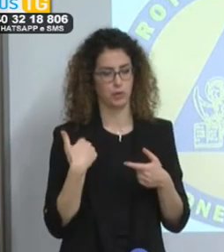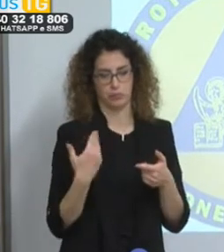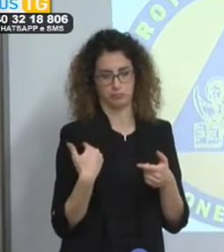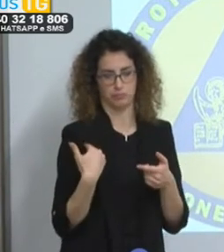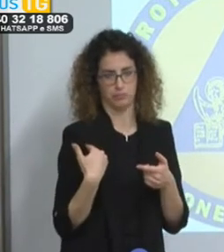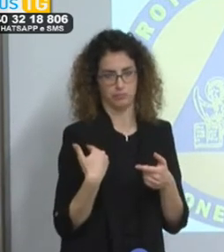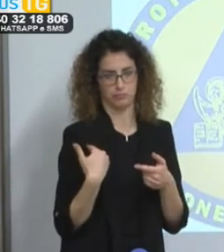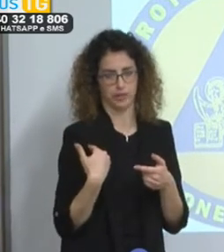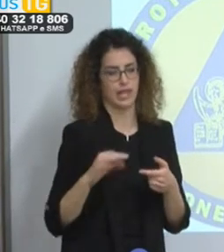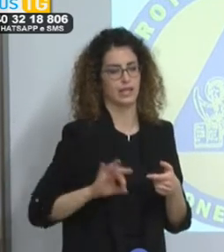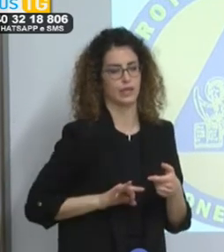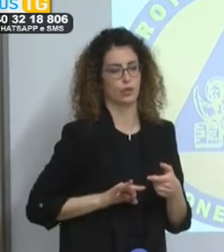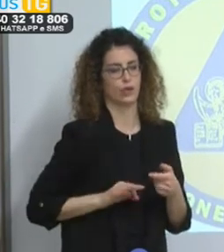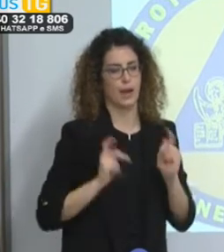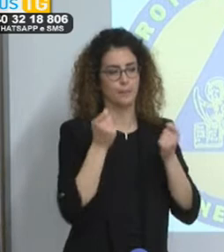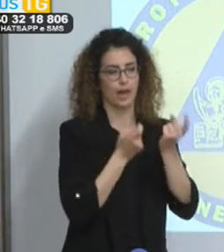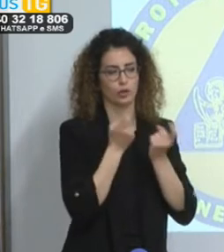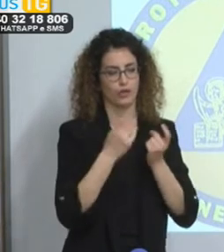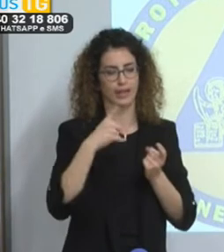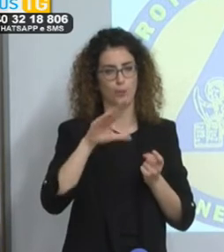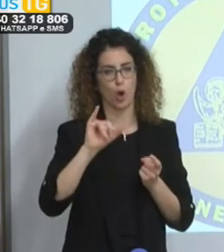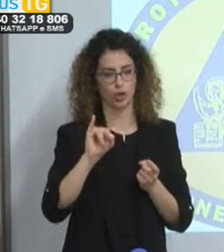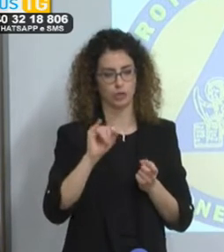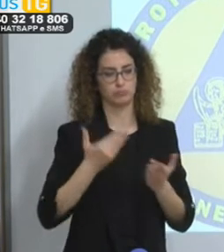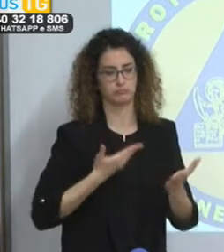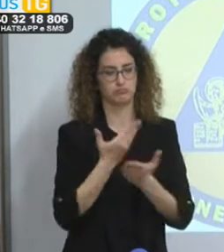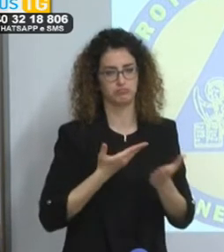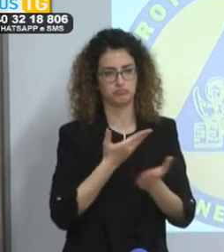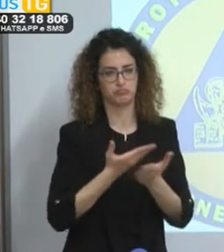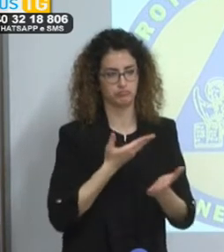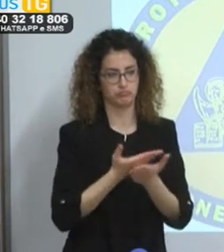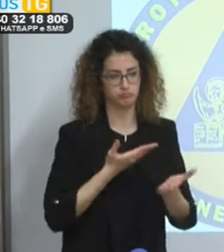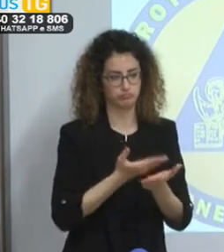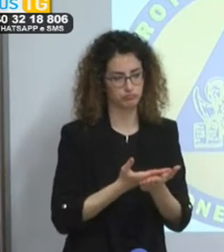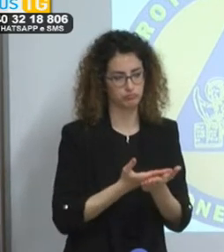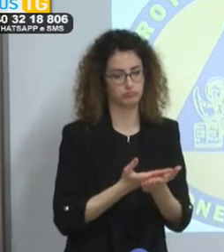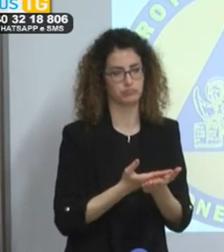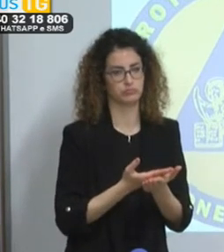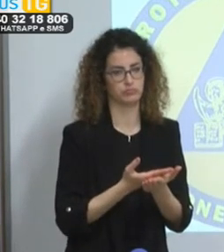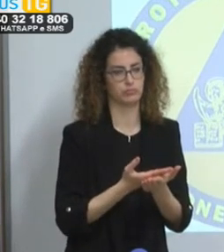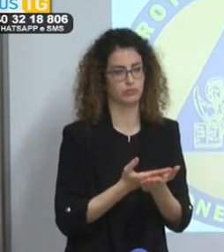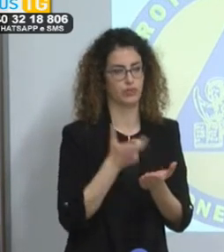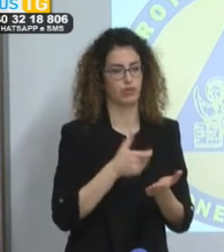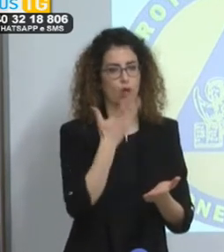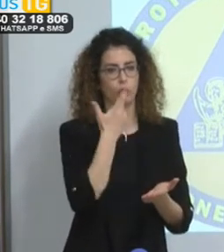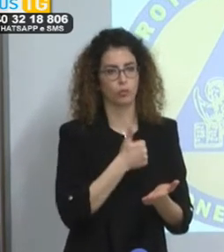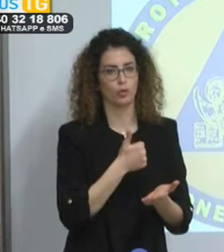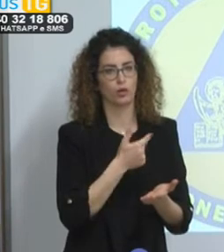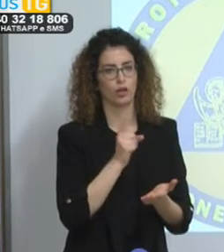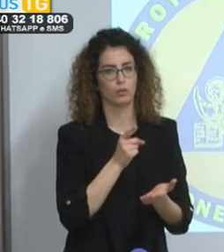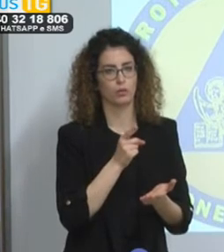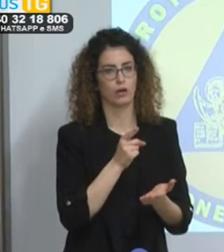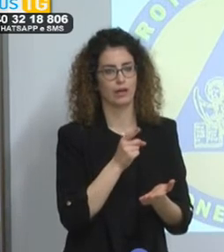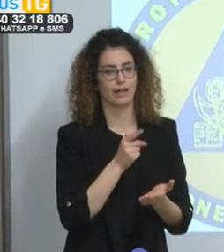senatore padovano De Poli ha presentato alcune proposte concrete e operative proprio per intervenire ad esempio sulla statale